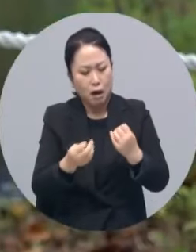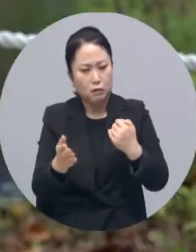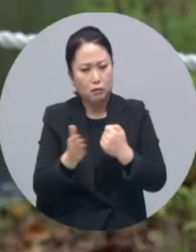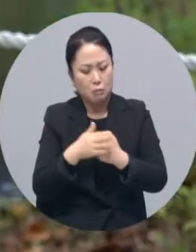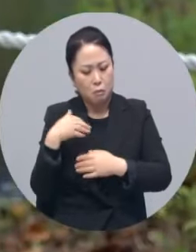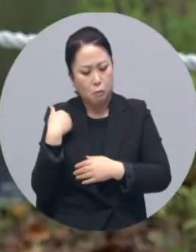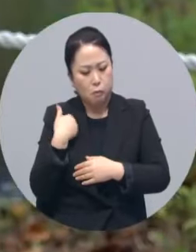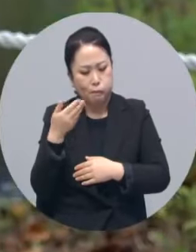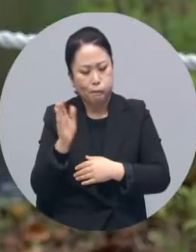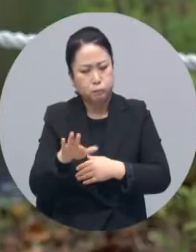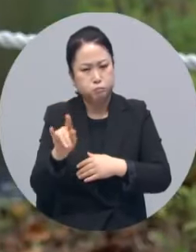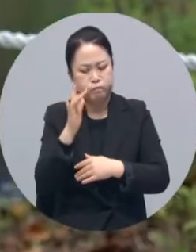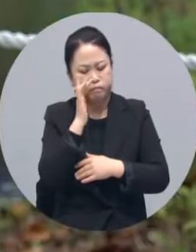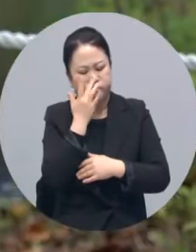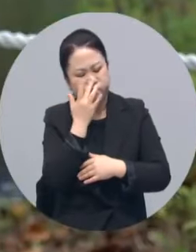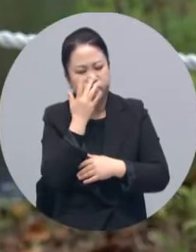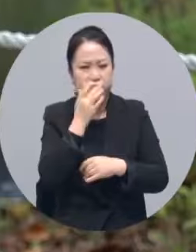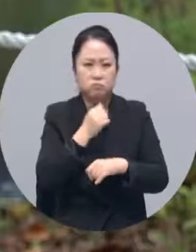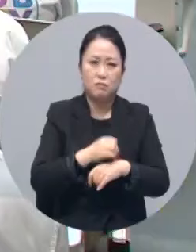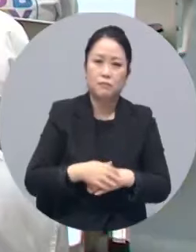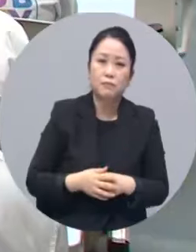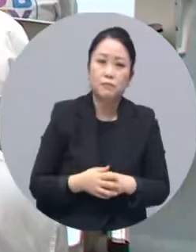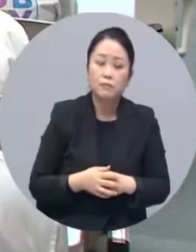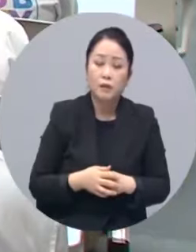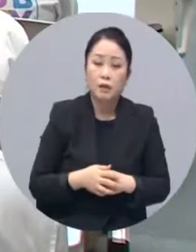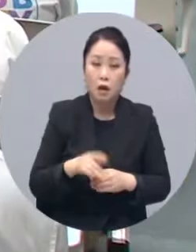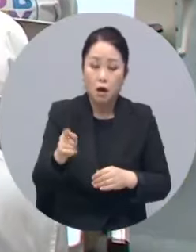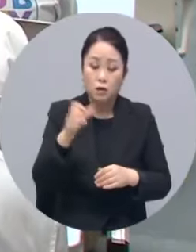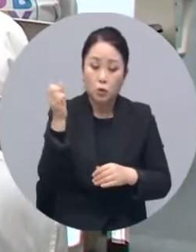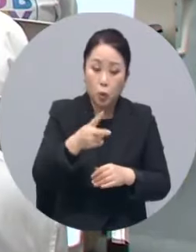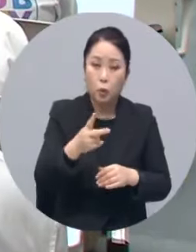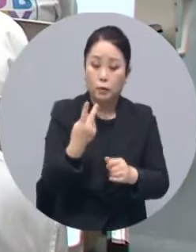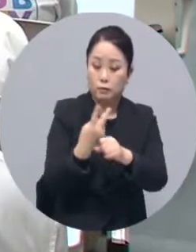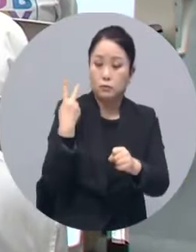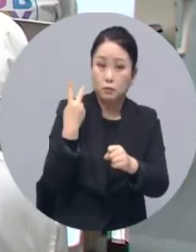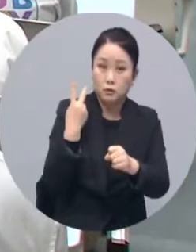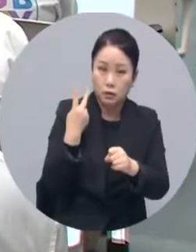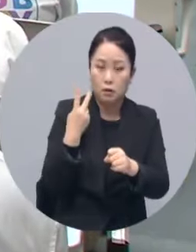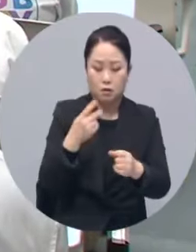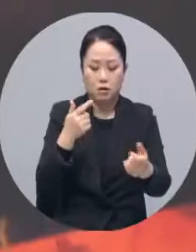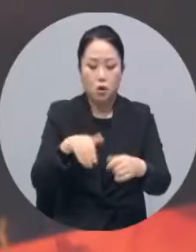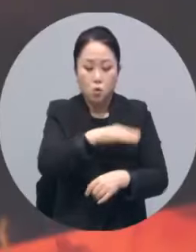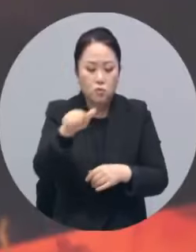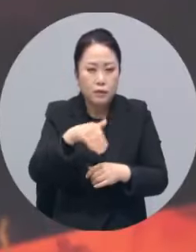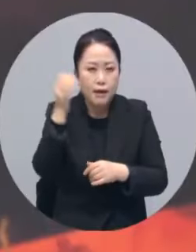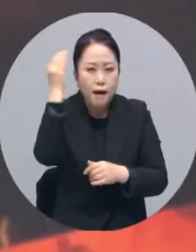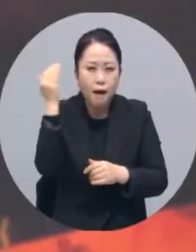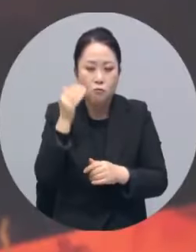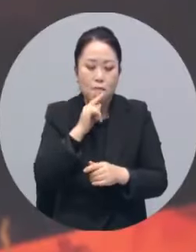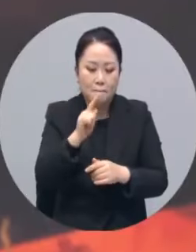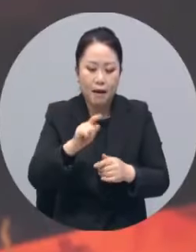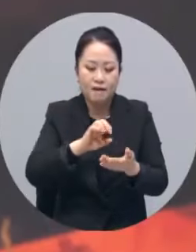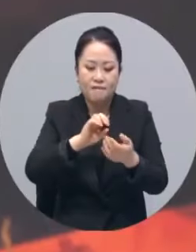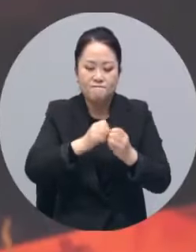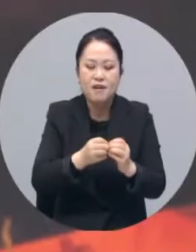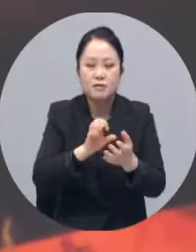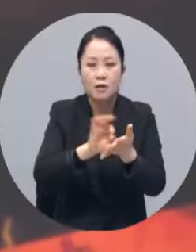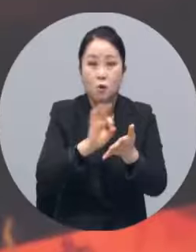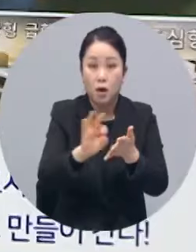모르지만 잘 이해를 못해요. 심지어 2년 전 이미 우리말 해침꾼에 선정됐던